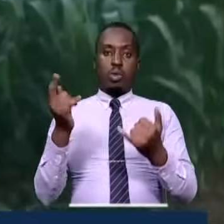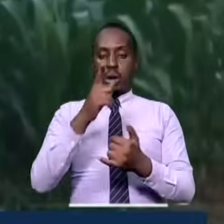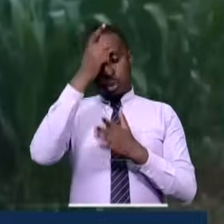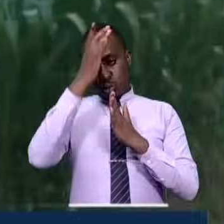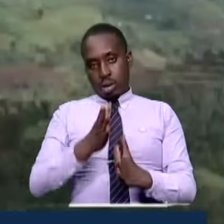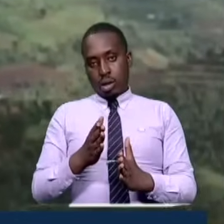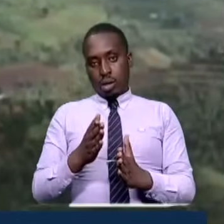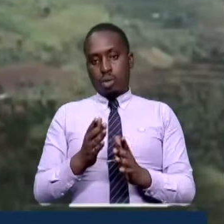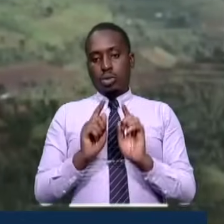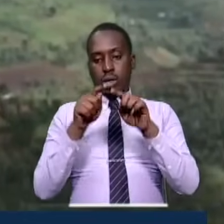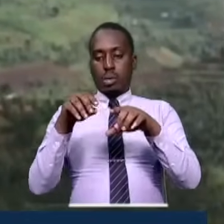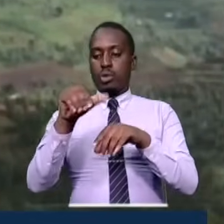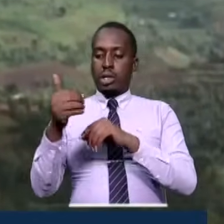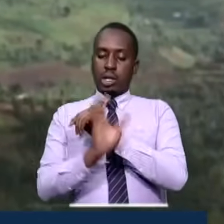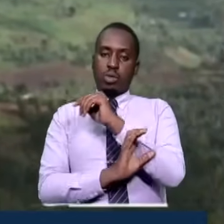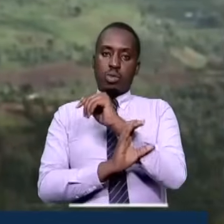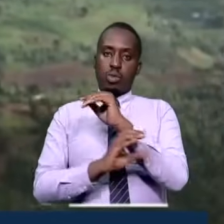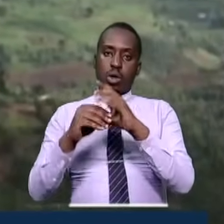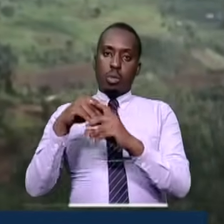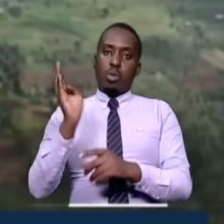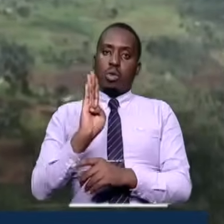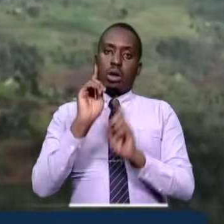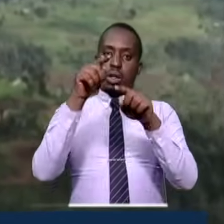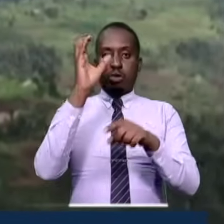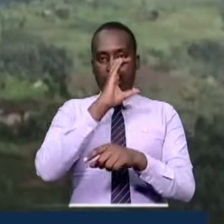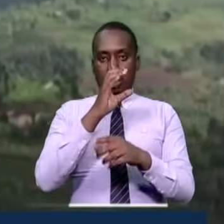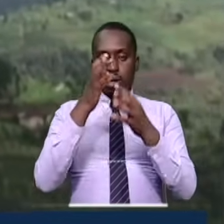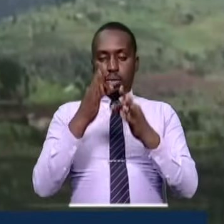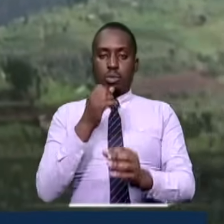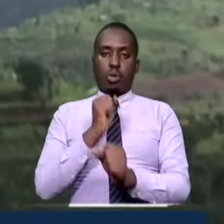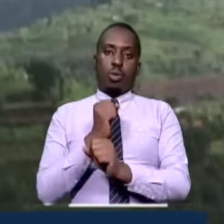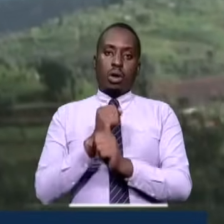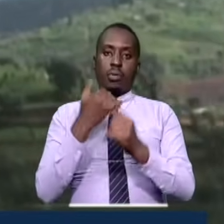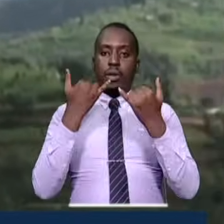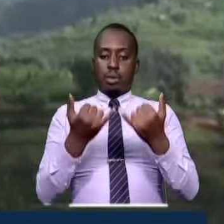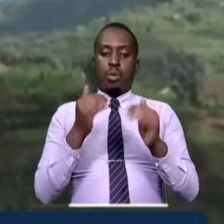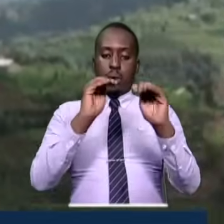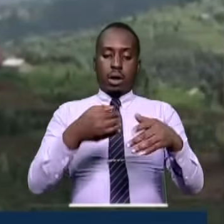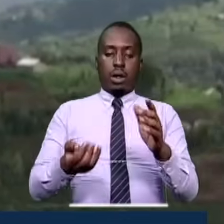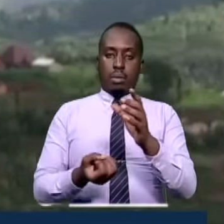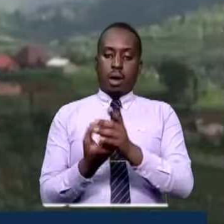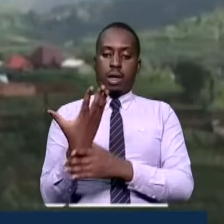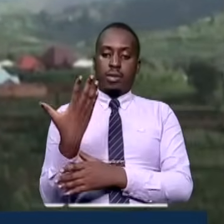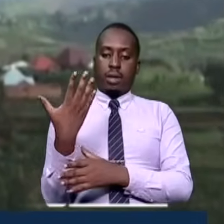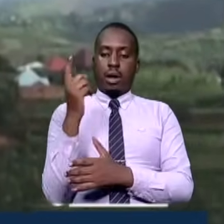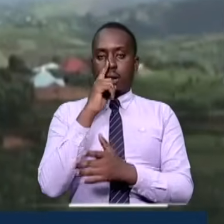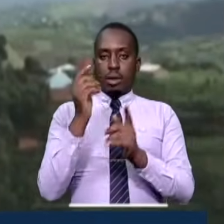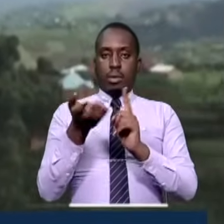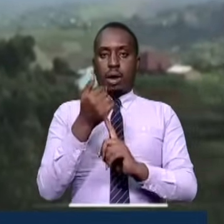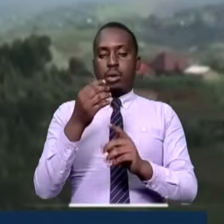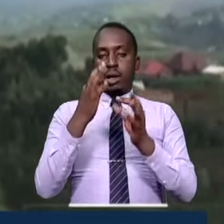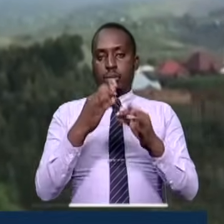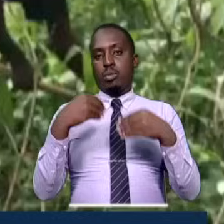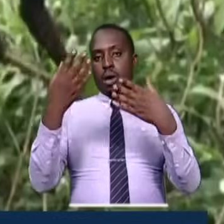muturage ugisuhukira mu gihugu cy'igituranye cy'u Burundi agiye gushakira yamaramuko kuri ubu ngo barahinga bakeza ndetse bagasagurira